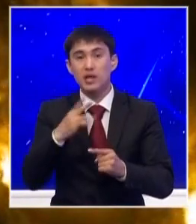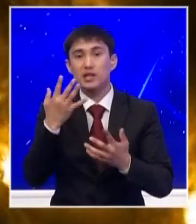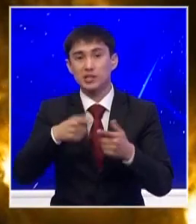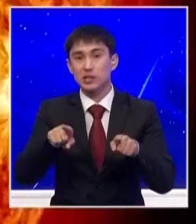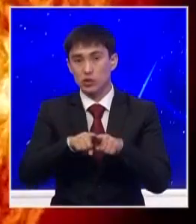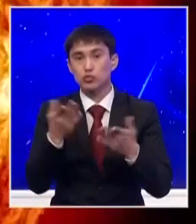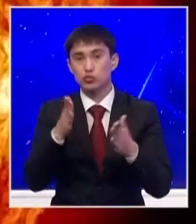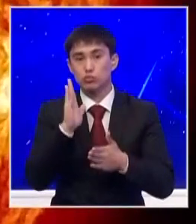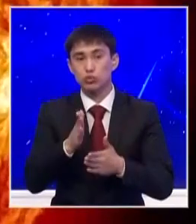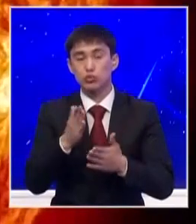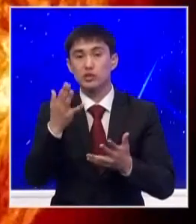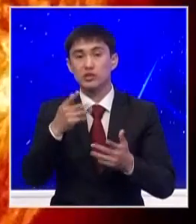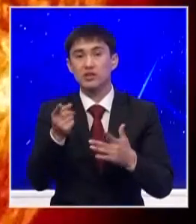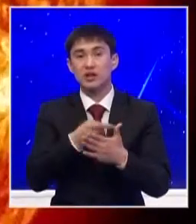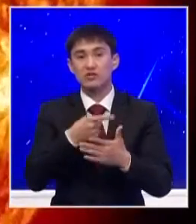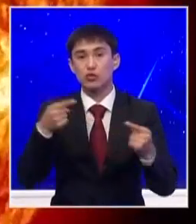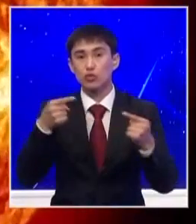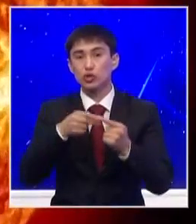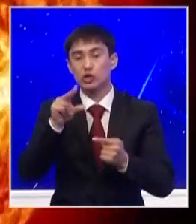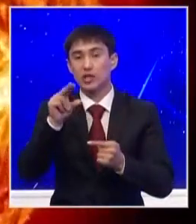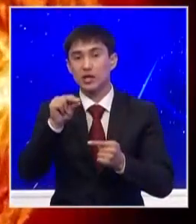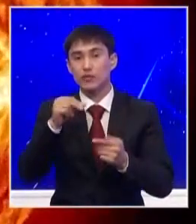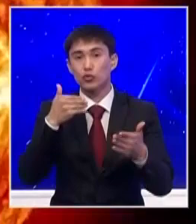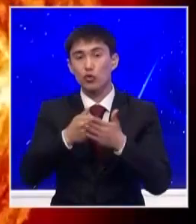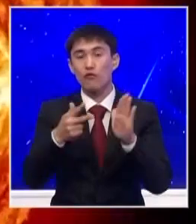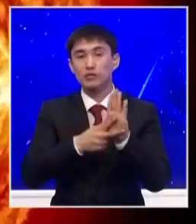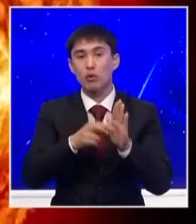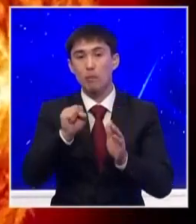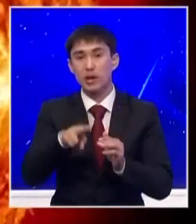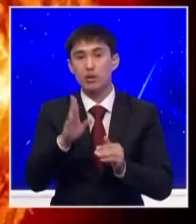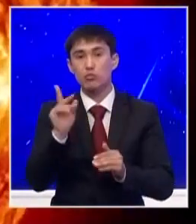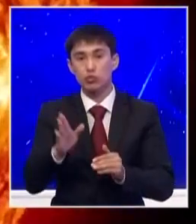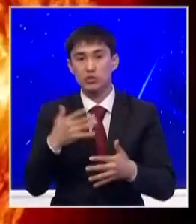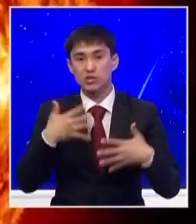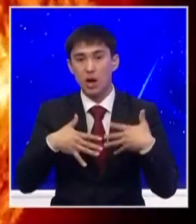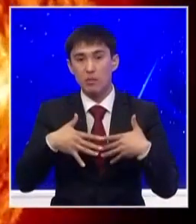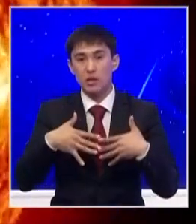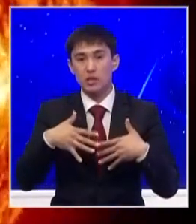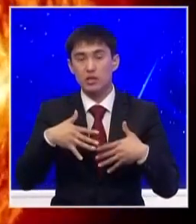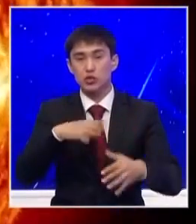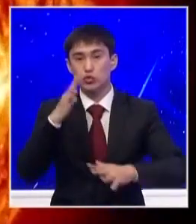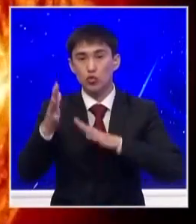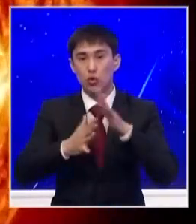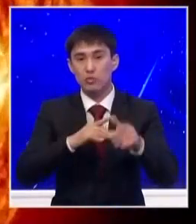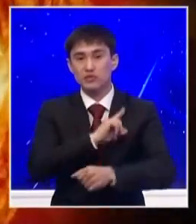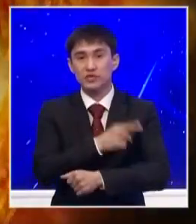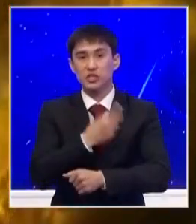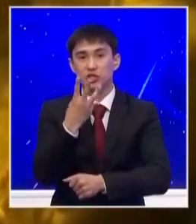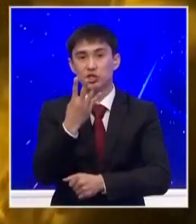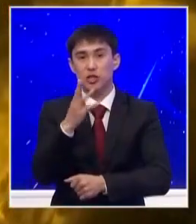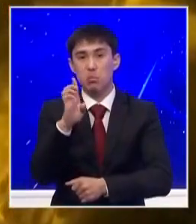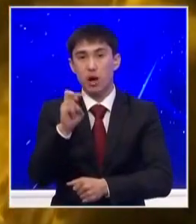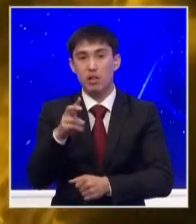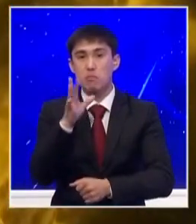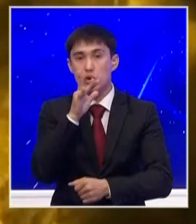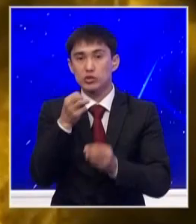таких случаев, причем уже названы точные даты. До 8 апреля ожидается слабый или умеренный шторм силой в 4 балла. В